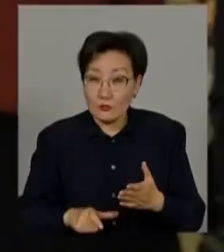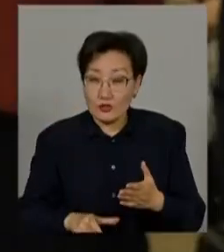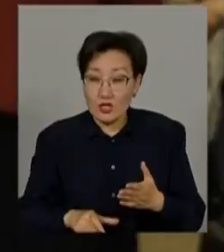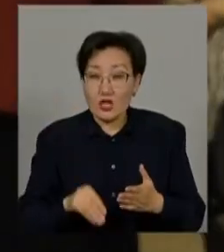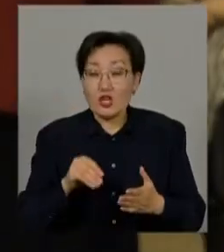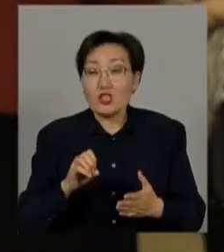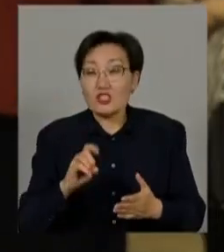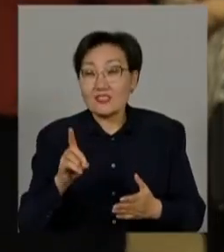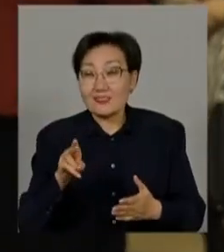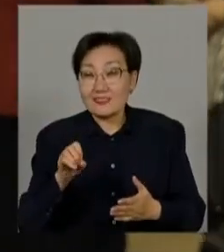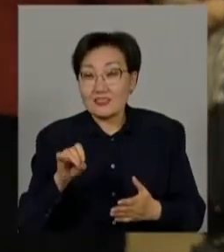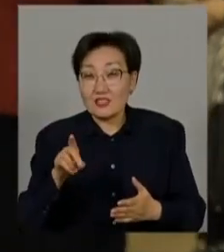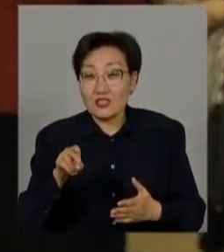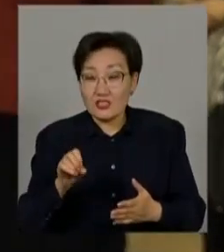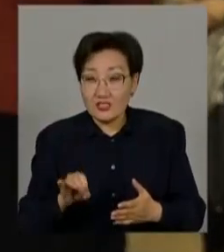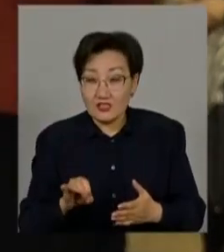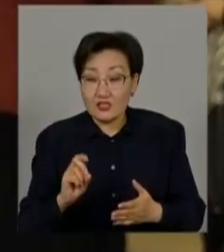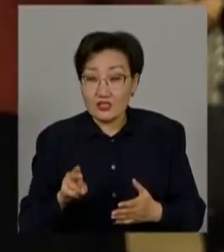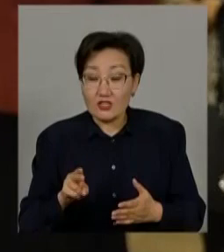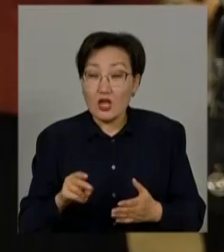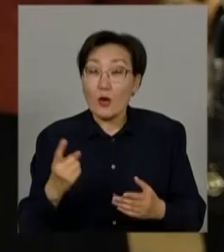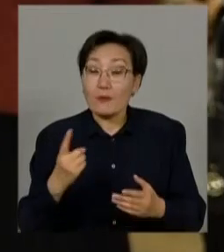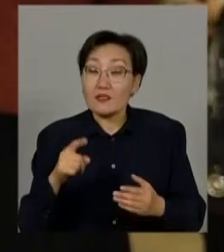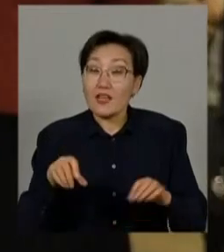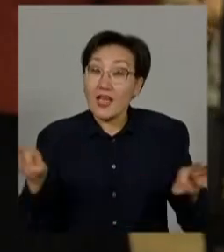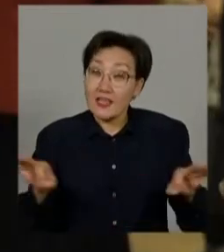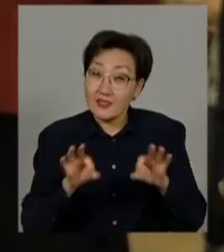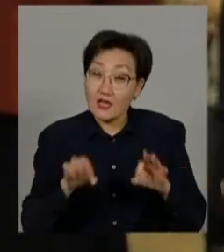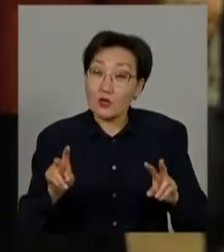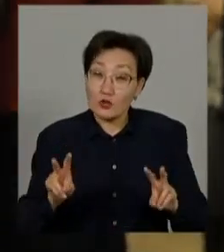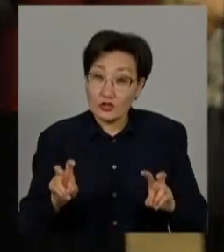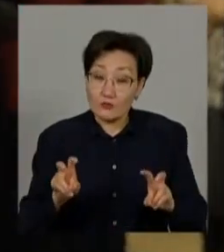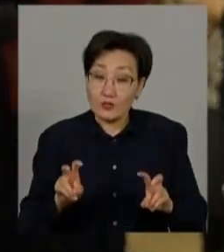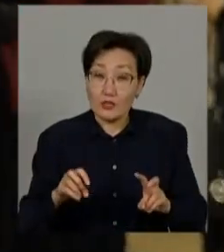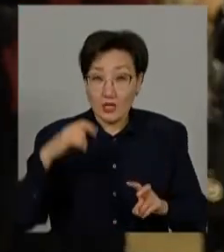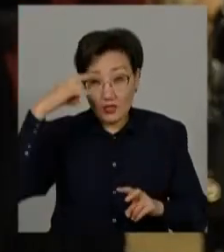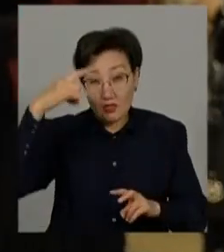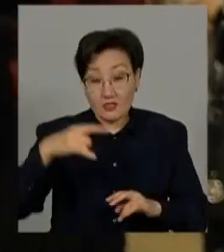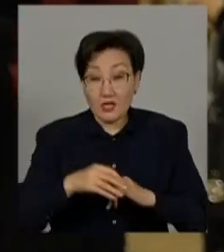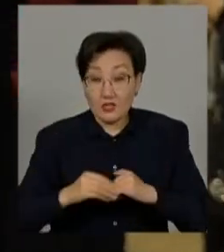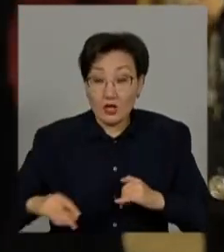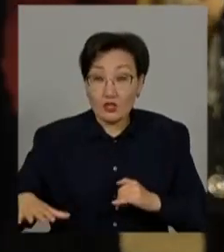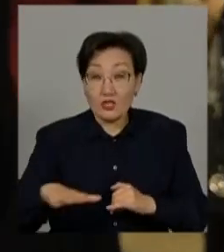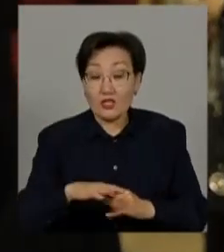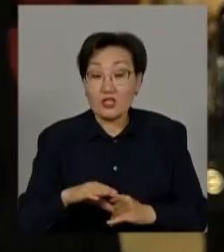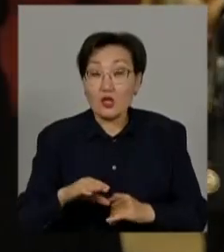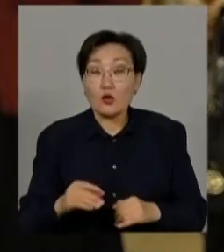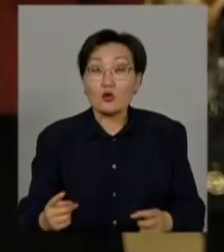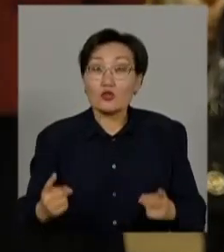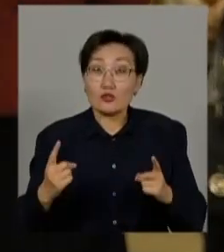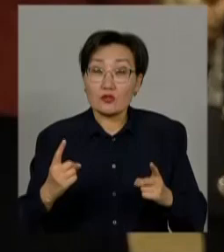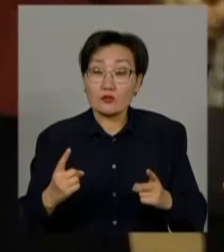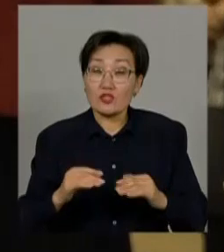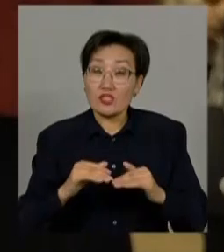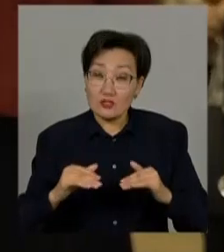деген аталған адам. Жезгиік деген бір әннің өзі кезінде бүкіл қазақ таласына ол кісіні үлкен